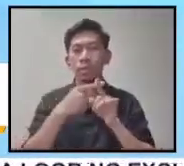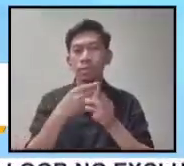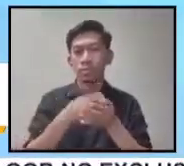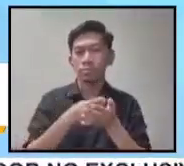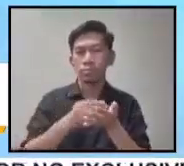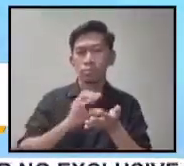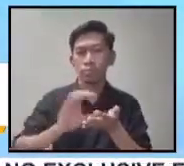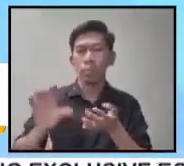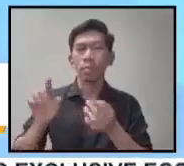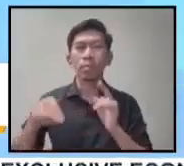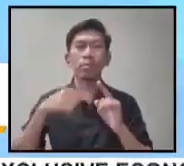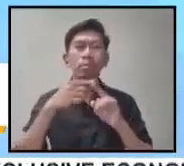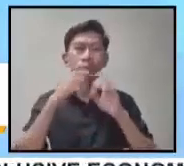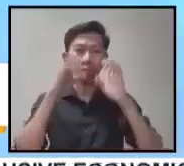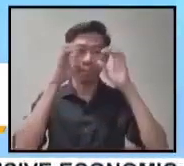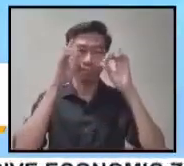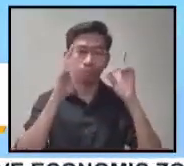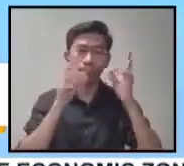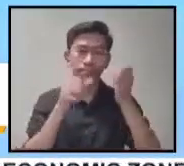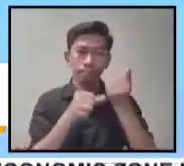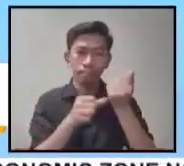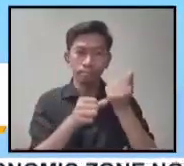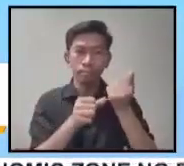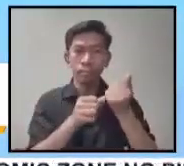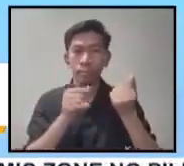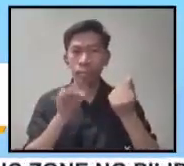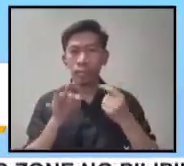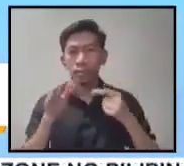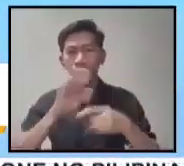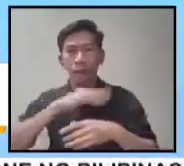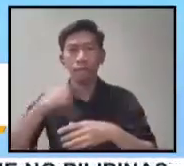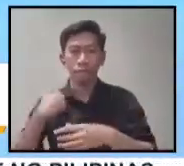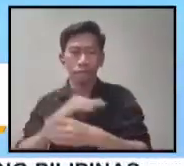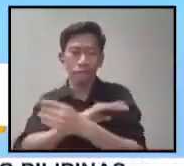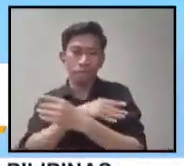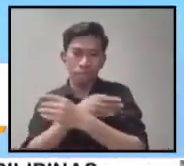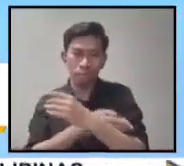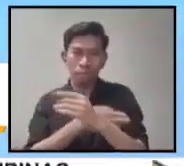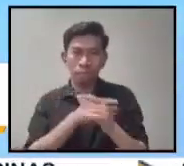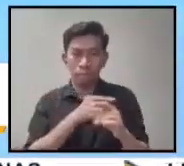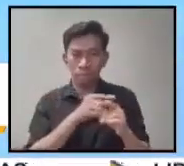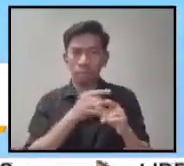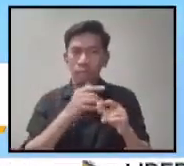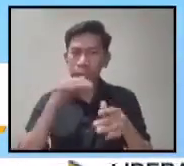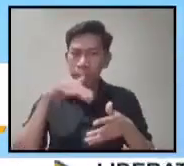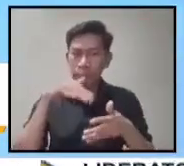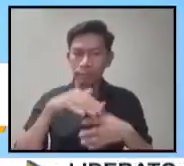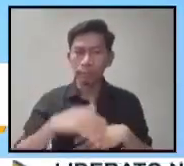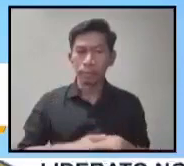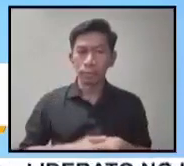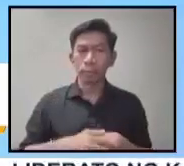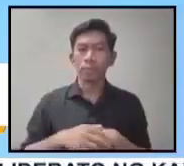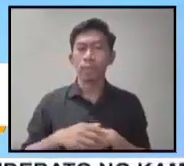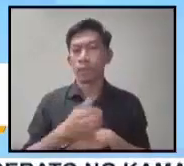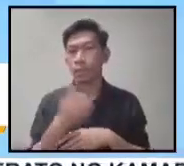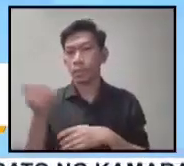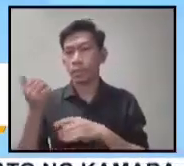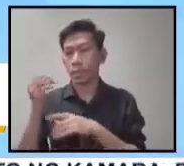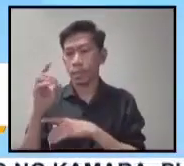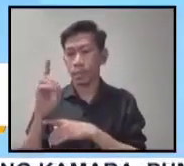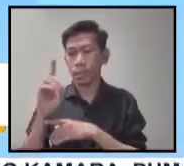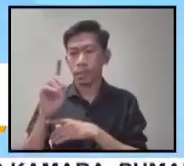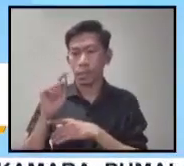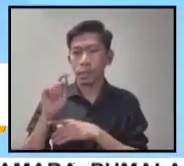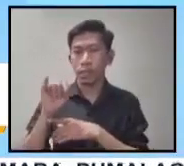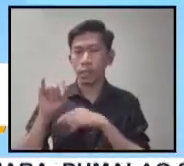educational assistance para sa mga anak ng mga biktima ng kaguluhan. Tutulong din sa mga nabanggit na tanggapan ng gobyerno ang DTI para sa